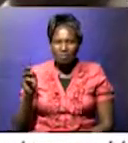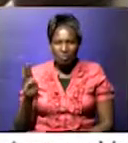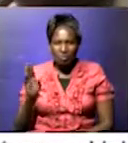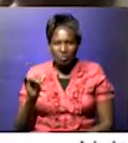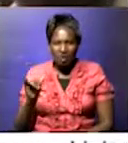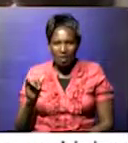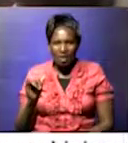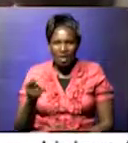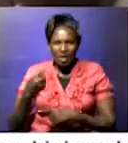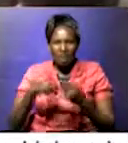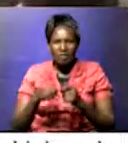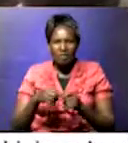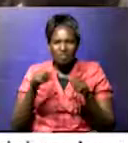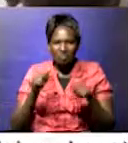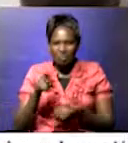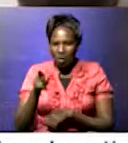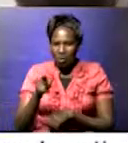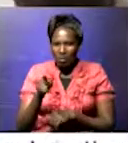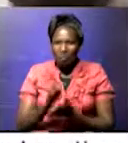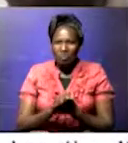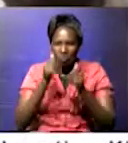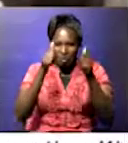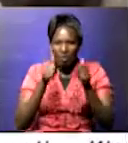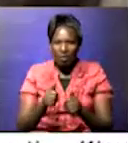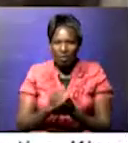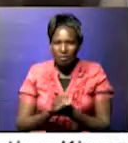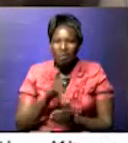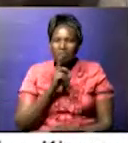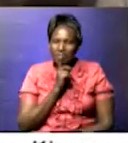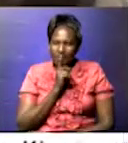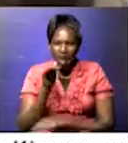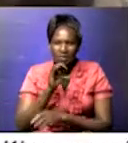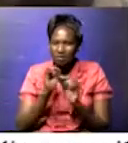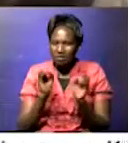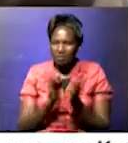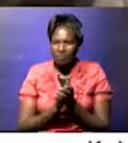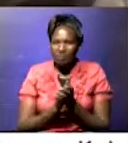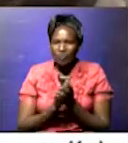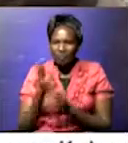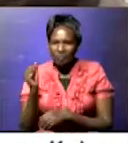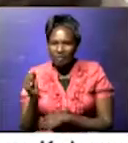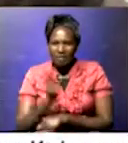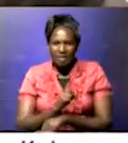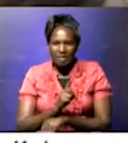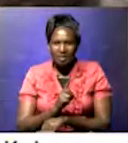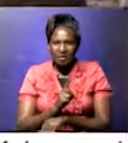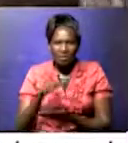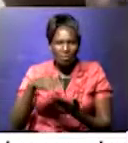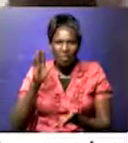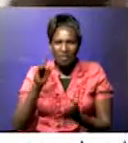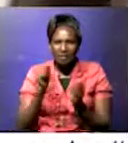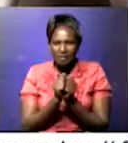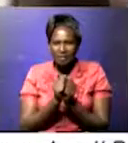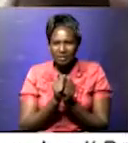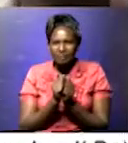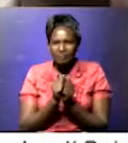ikakuja, ikasimama, ikaniuliza wewe ndio una distribute posters, nikanyamaza. Within 5 minutes more than 10 double